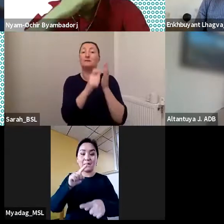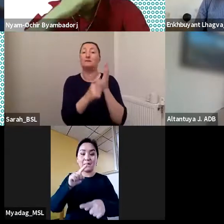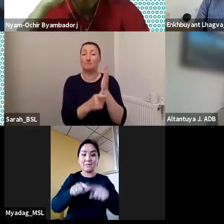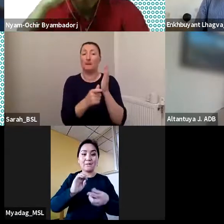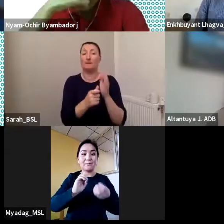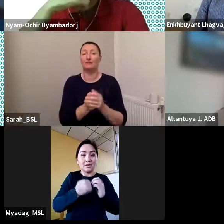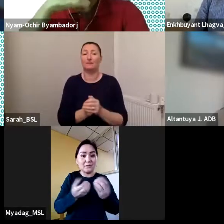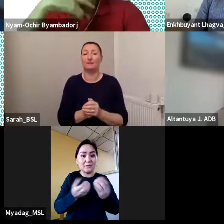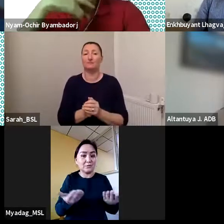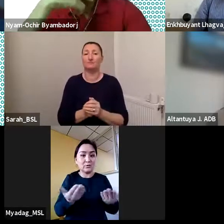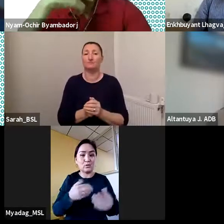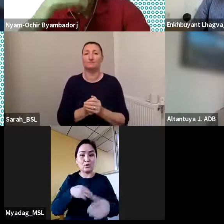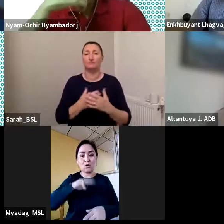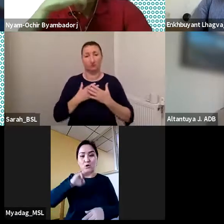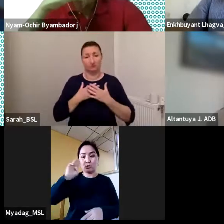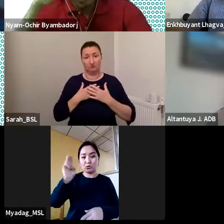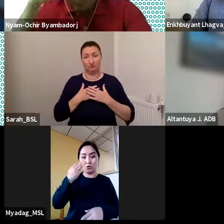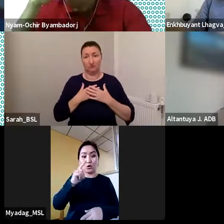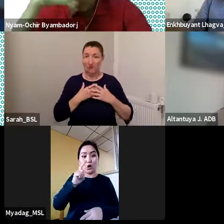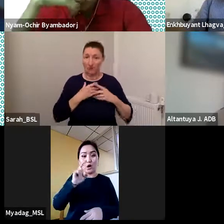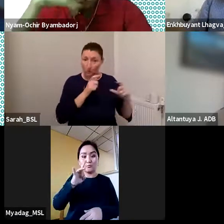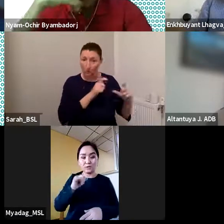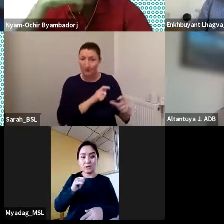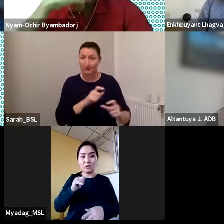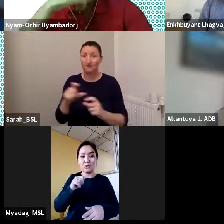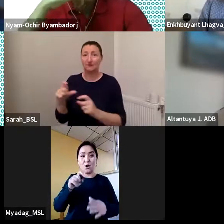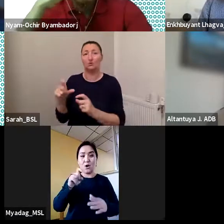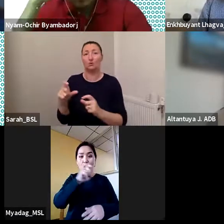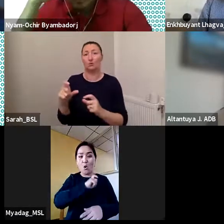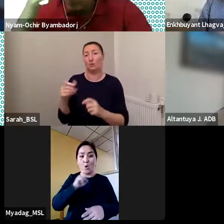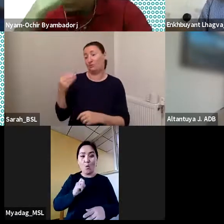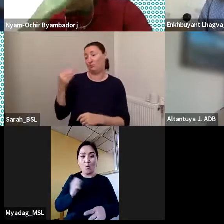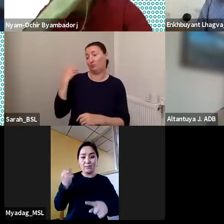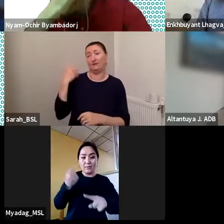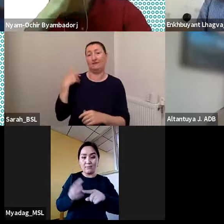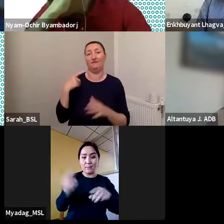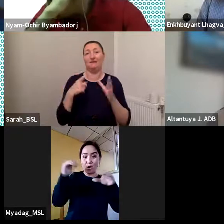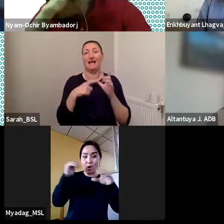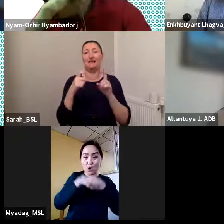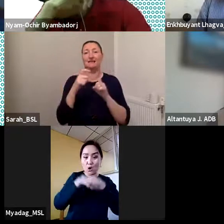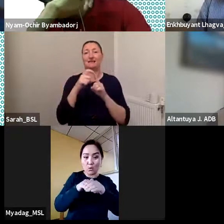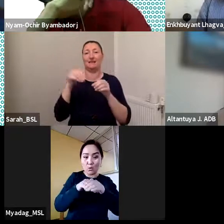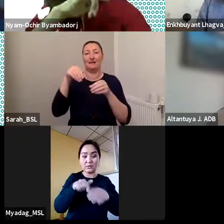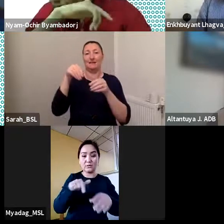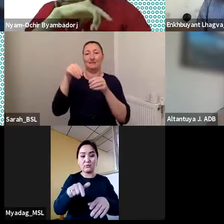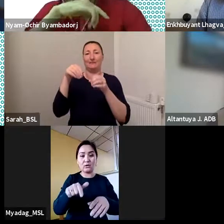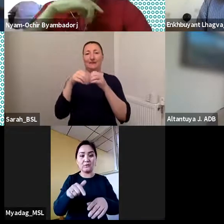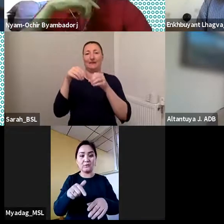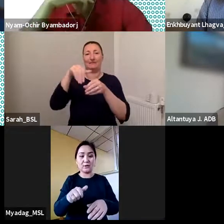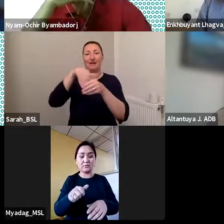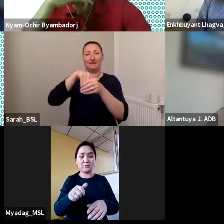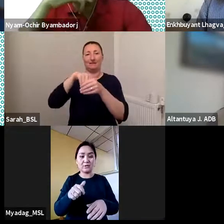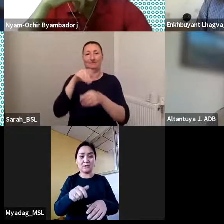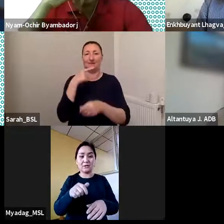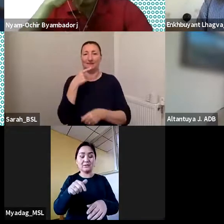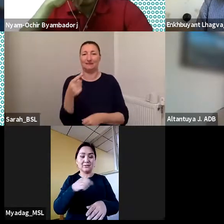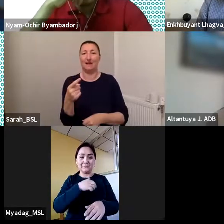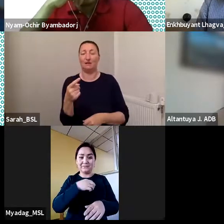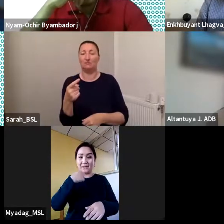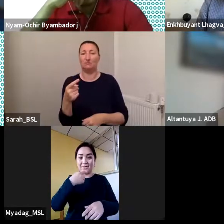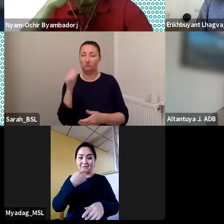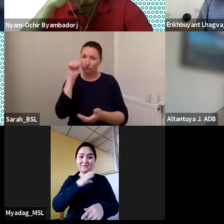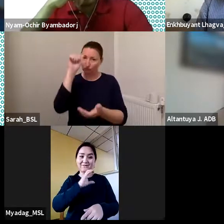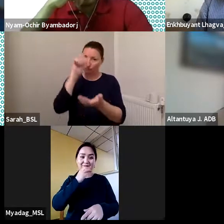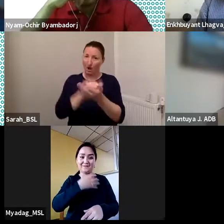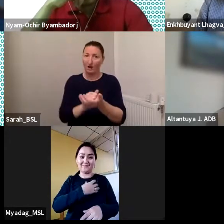тодорхой хэмжээнд хувь нэмэр оруулаад бид нар яваад эхэлж байна гэдгийг бол энэ ташаанд бол хэлэхэд бол таатай байна. За түрүү